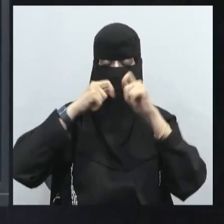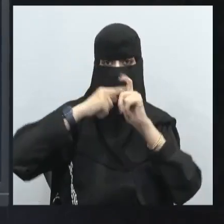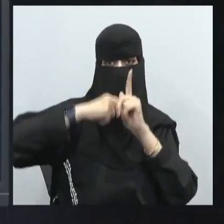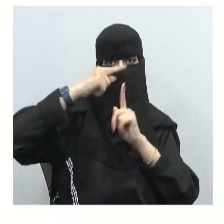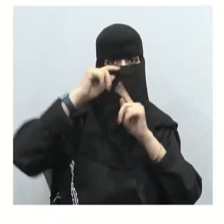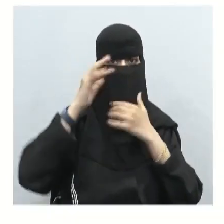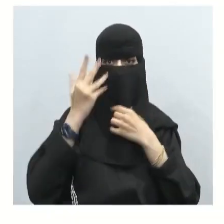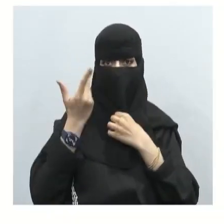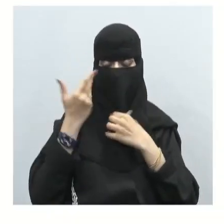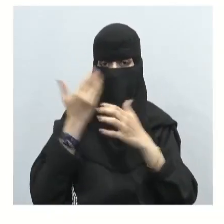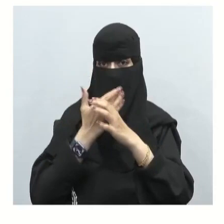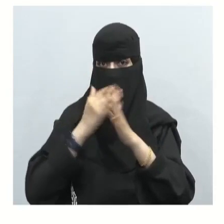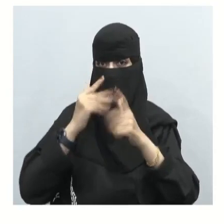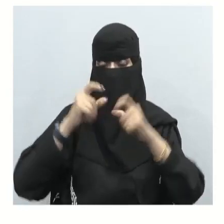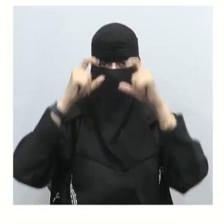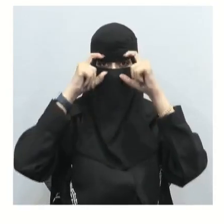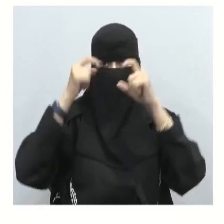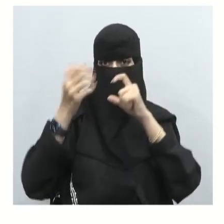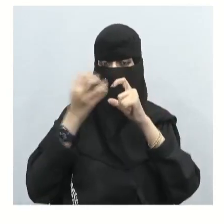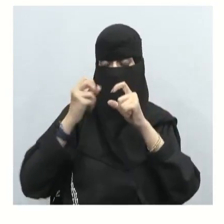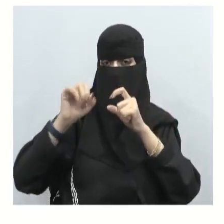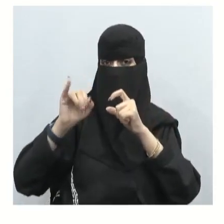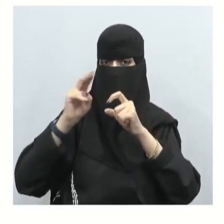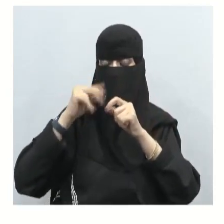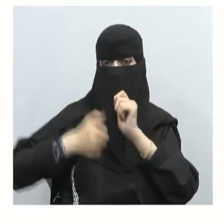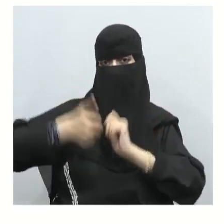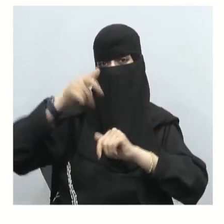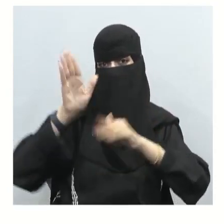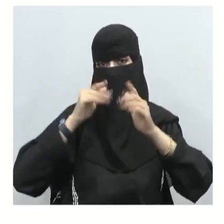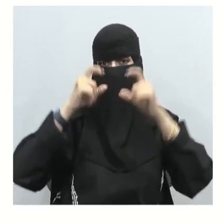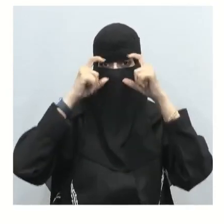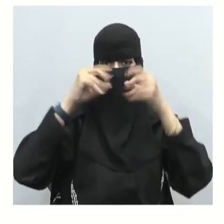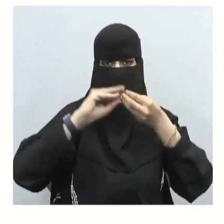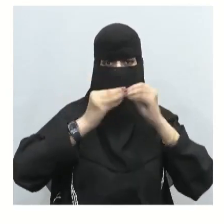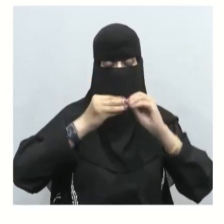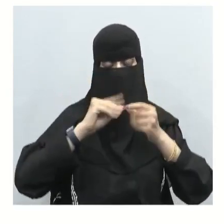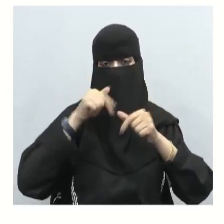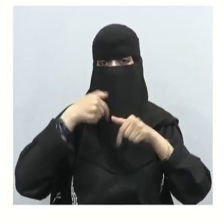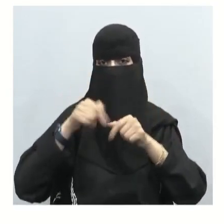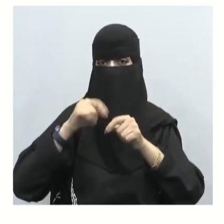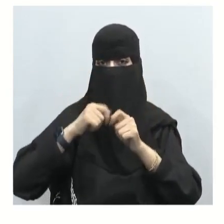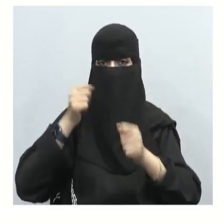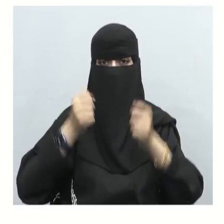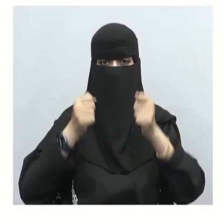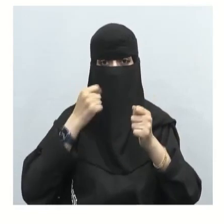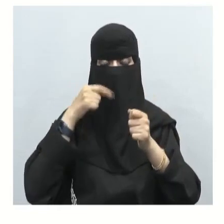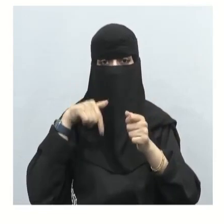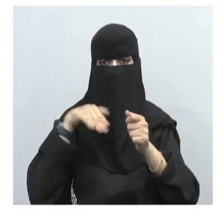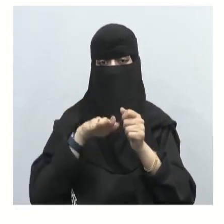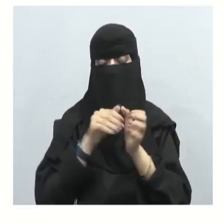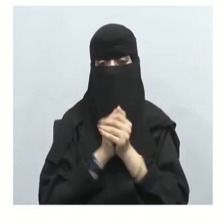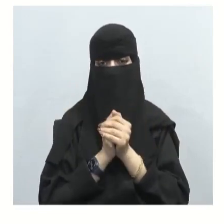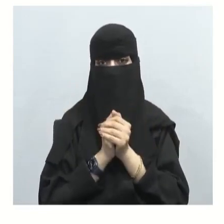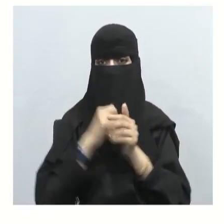لماذا تعد النظارات المستقطبه افضل من النظارات الملونه عند قياده السياره